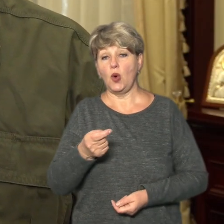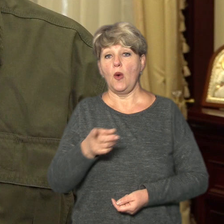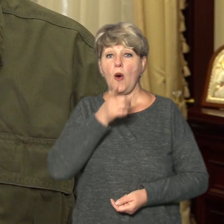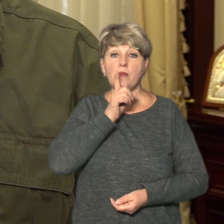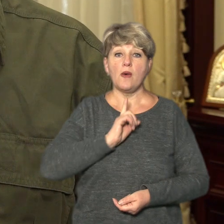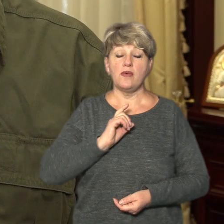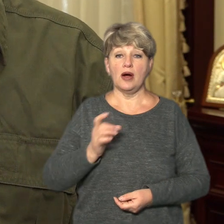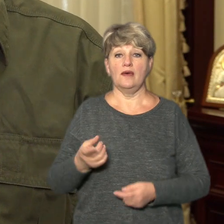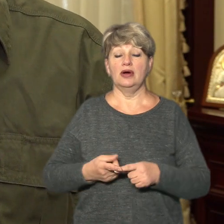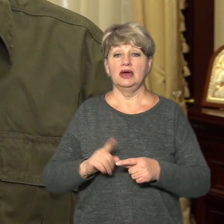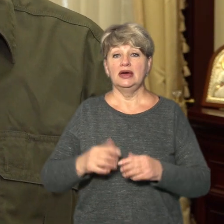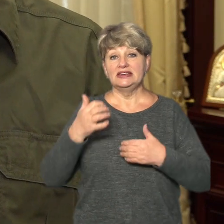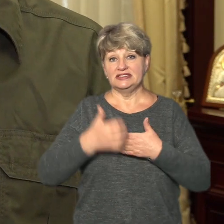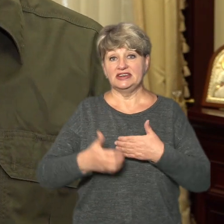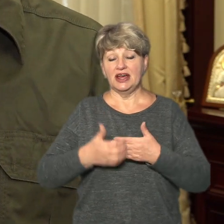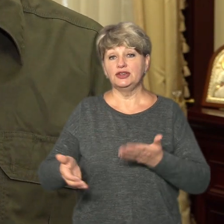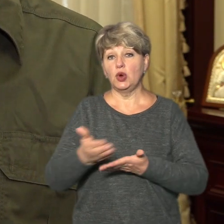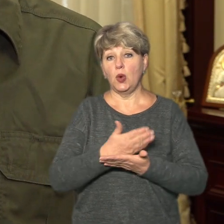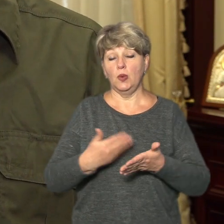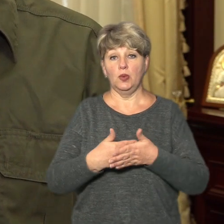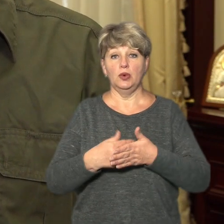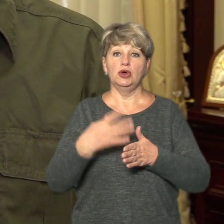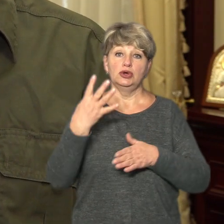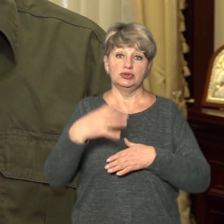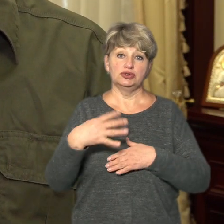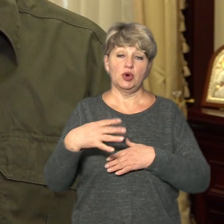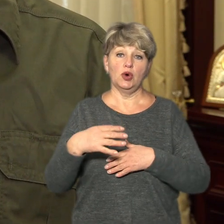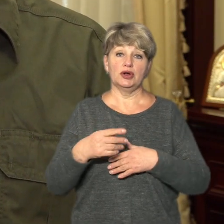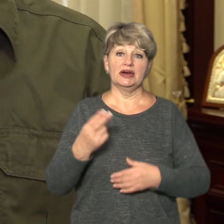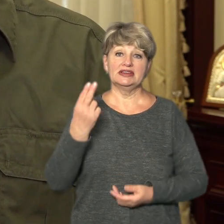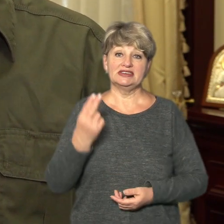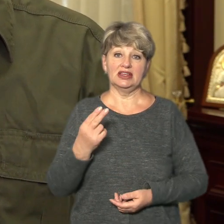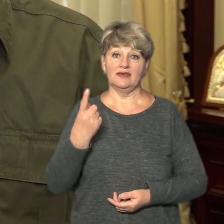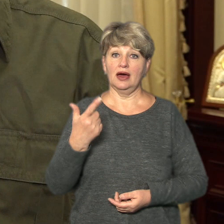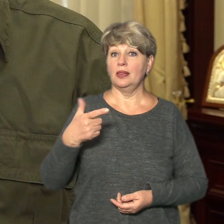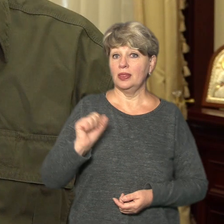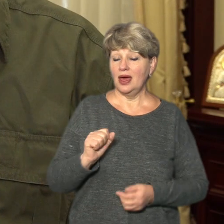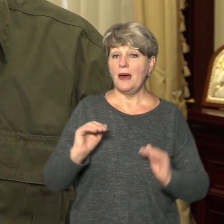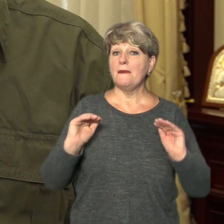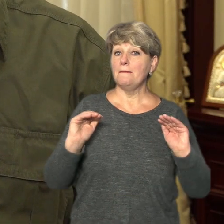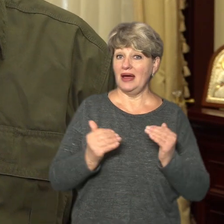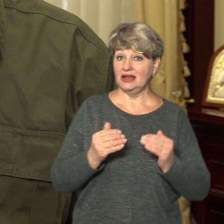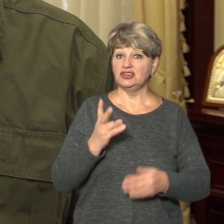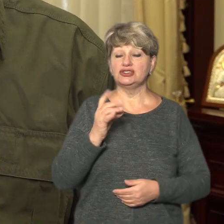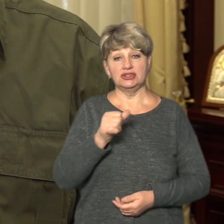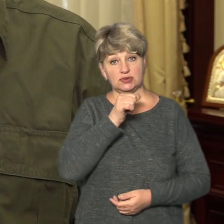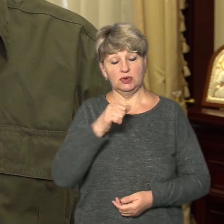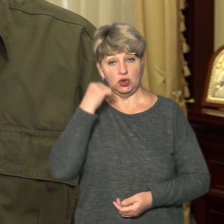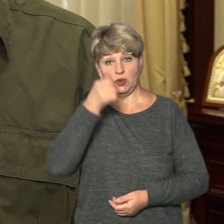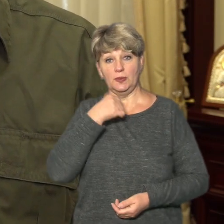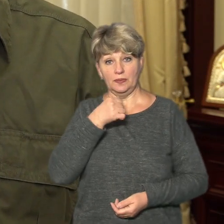серед врожайність наближається десь до 48 центрів з гектару що звичайно менше ніж в минулому році